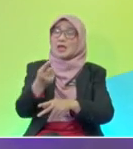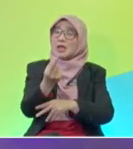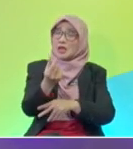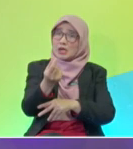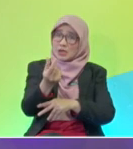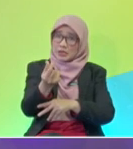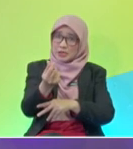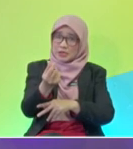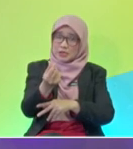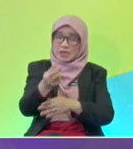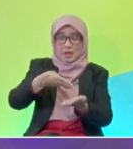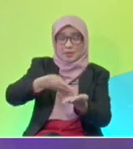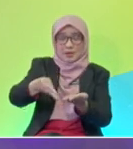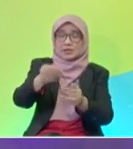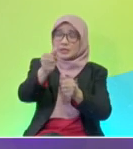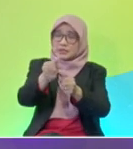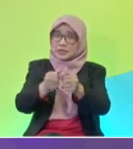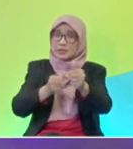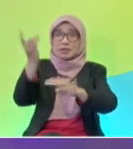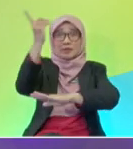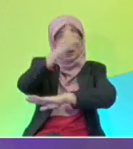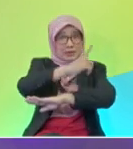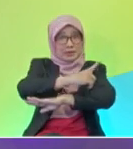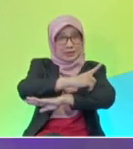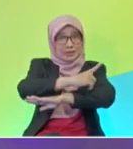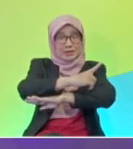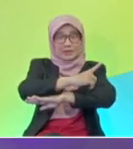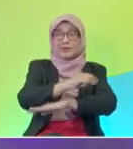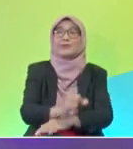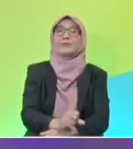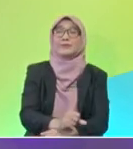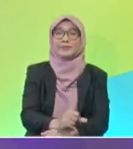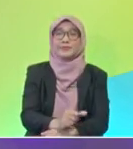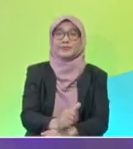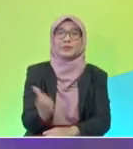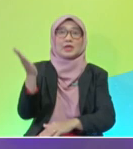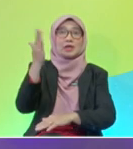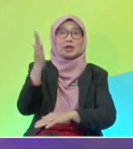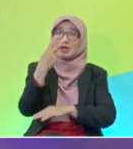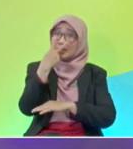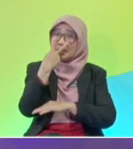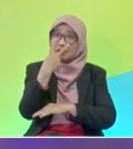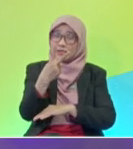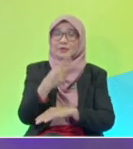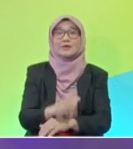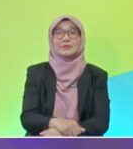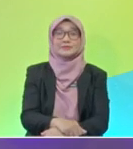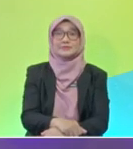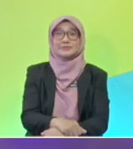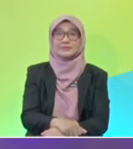Kamu setiap hari Baiklah untuk memudahkan Cikgu membimbing murid-murid Mari kita lihat paparan slide